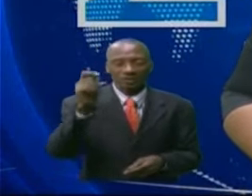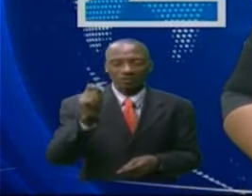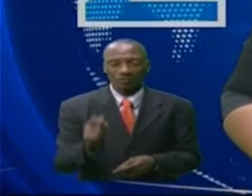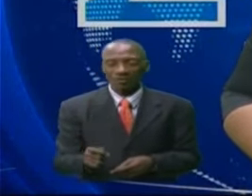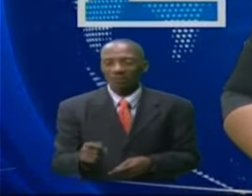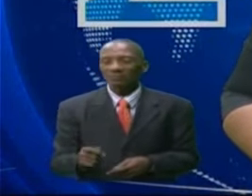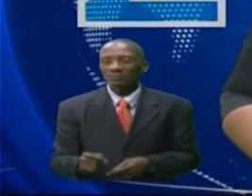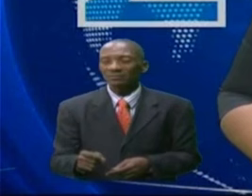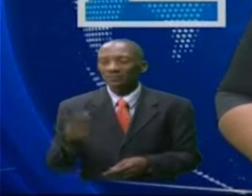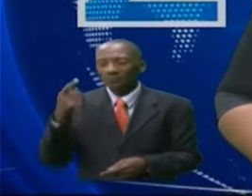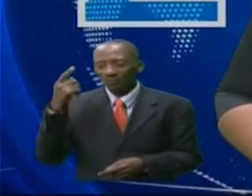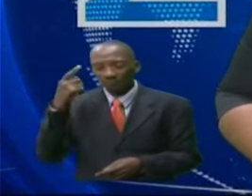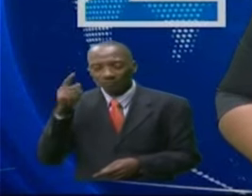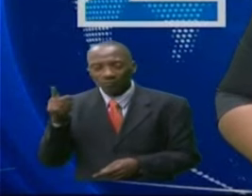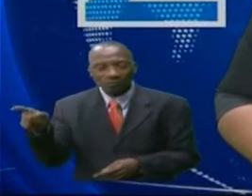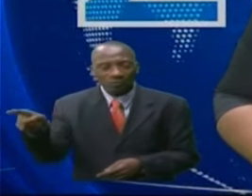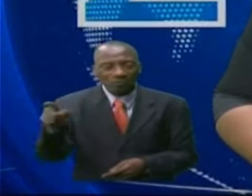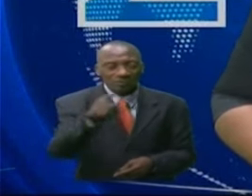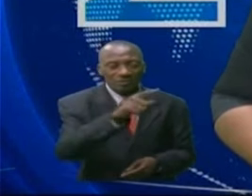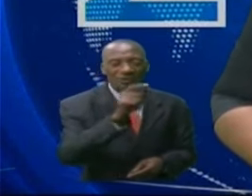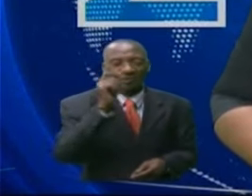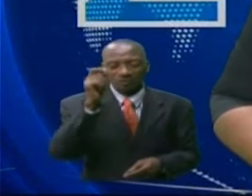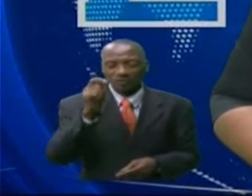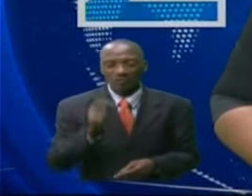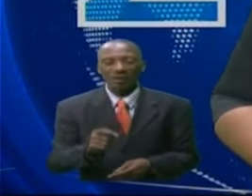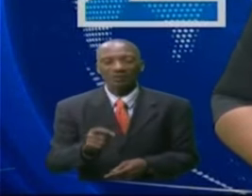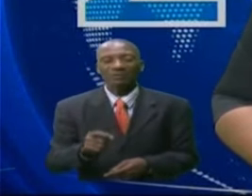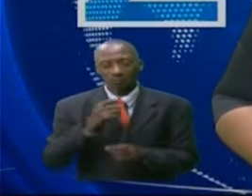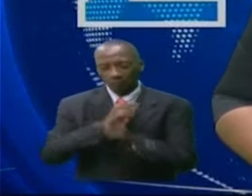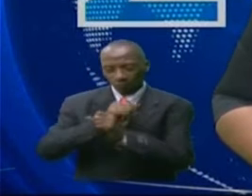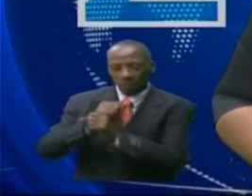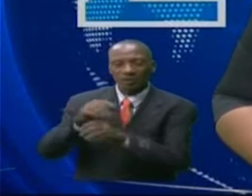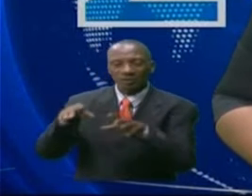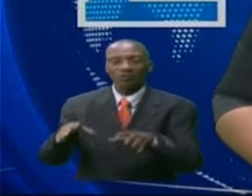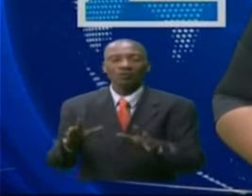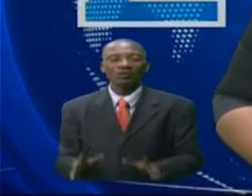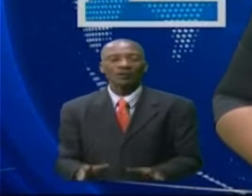unités des phares d'essai. Le contenu dans ses commentaires de Cédric Kenina.